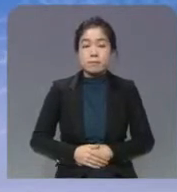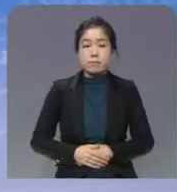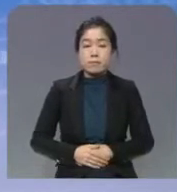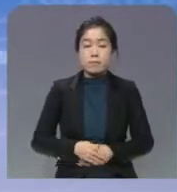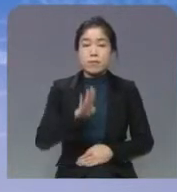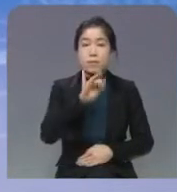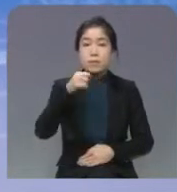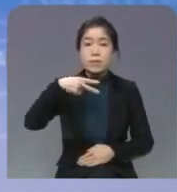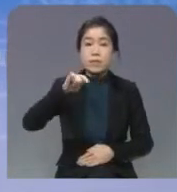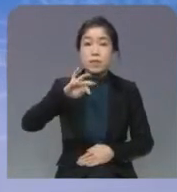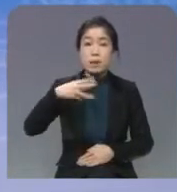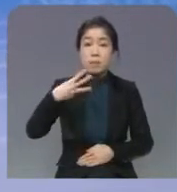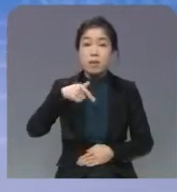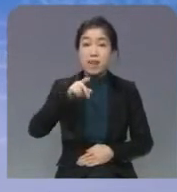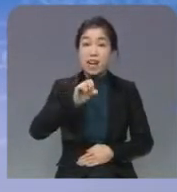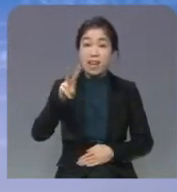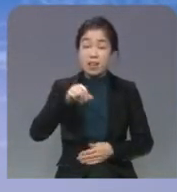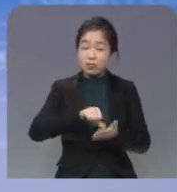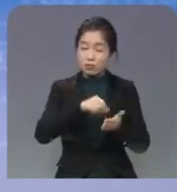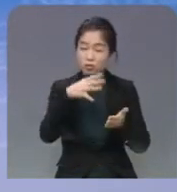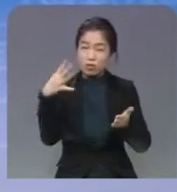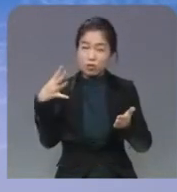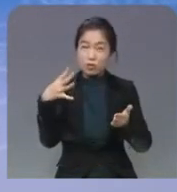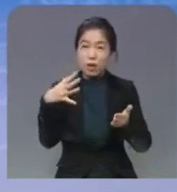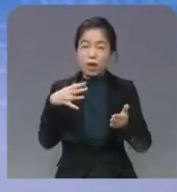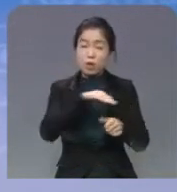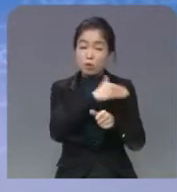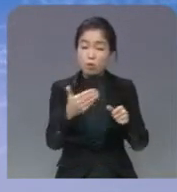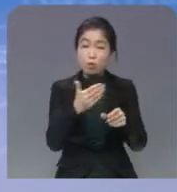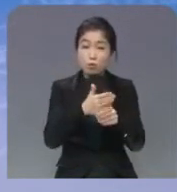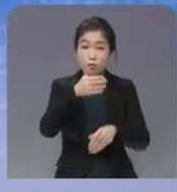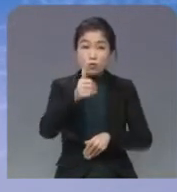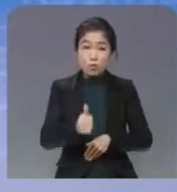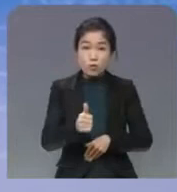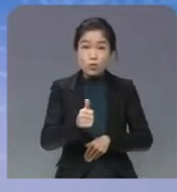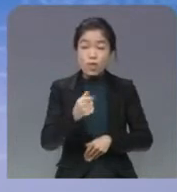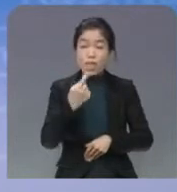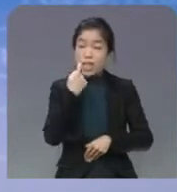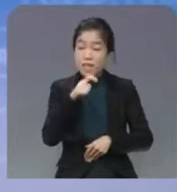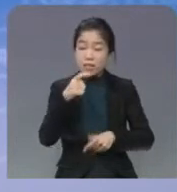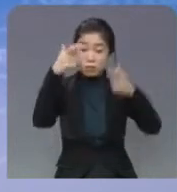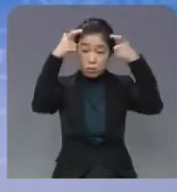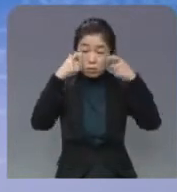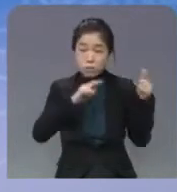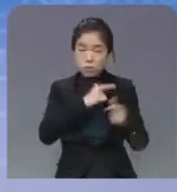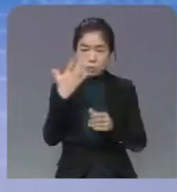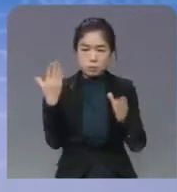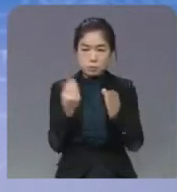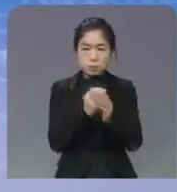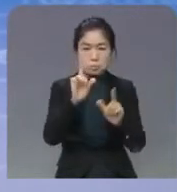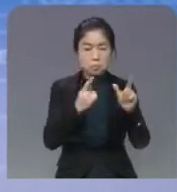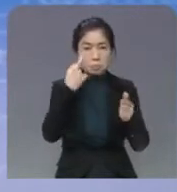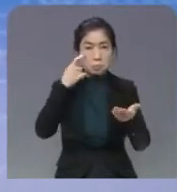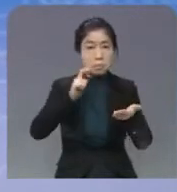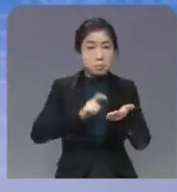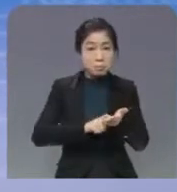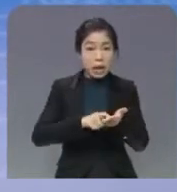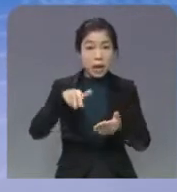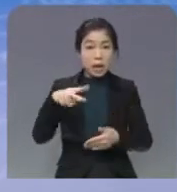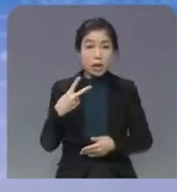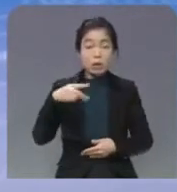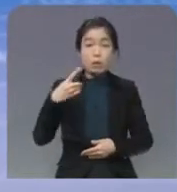비사벌 가야로 알려진 창녕 가야 고분 가운데 고분 주인의 금동관 등 유물이 가장 완벽한 형태로 발굴된